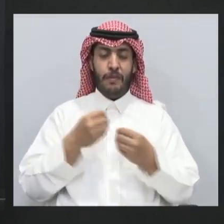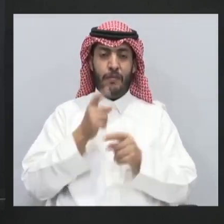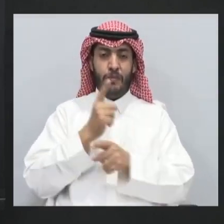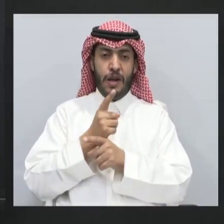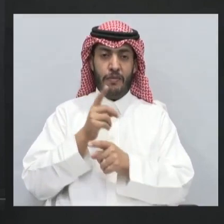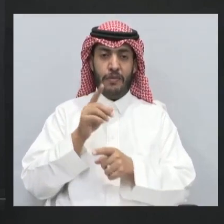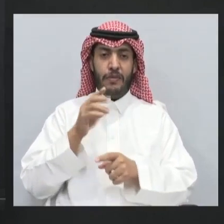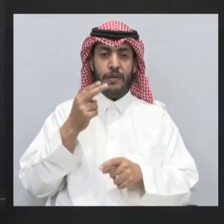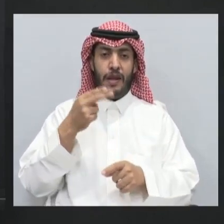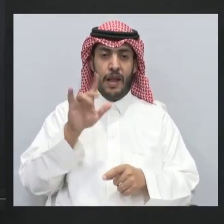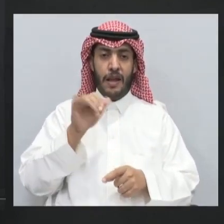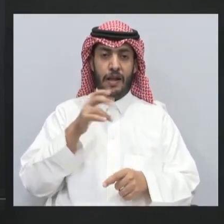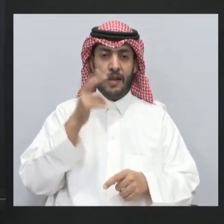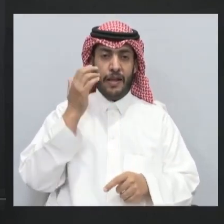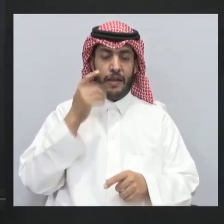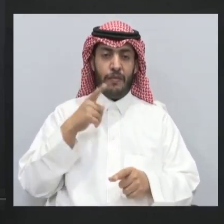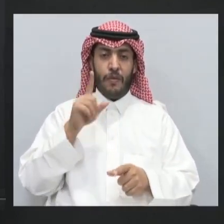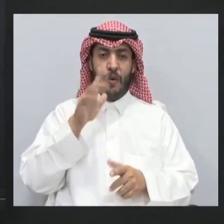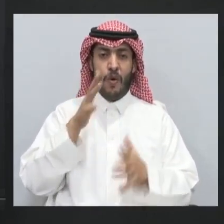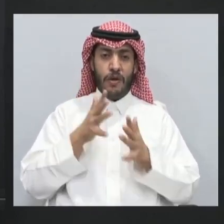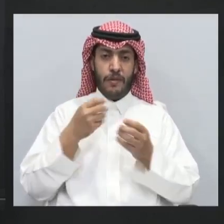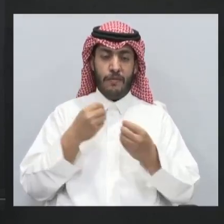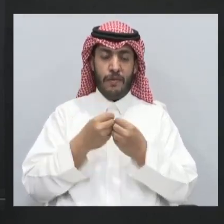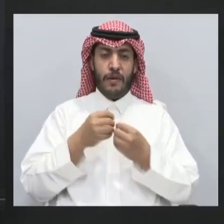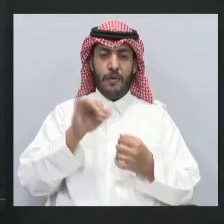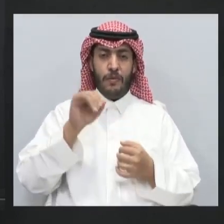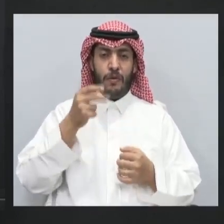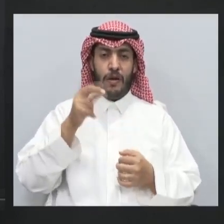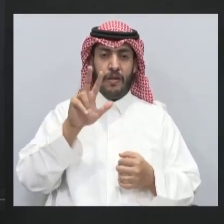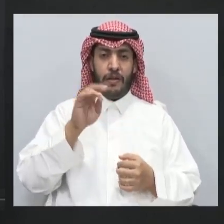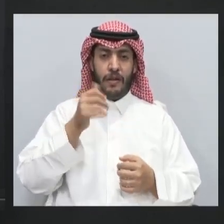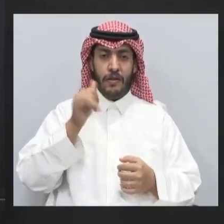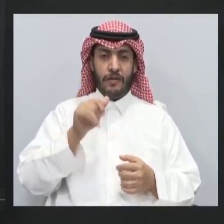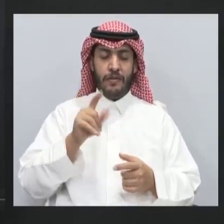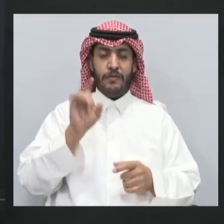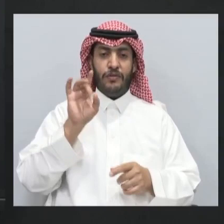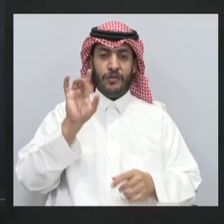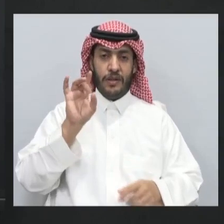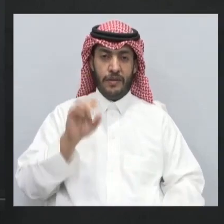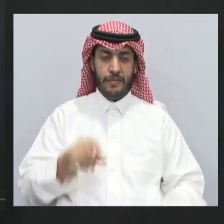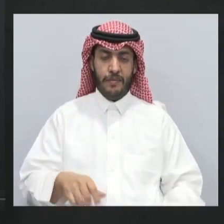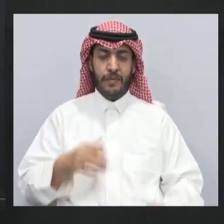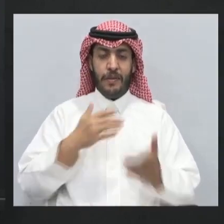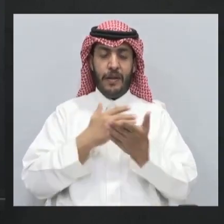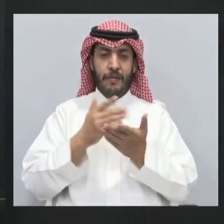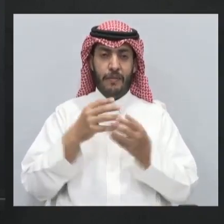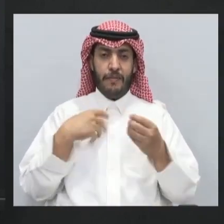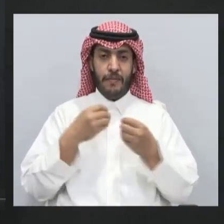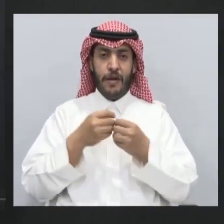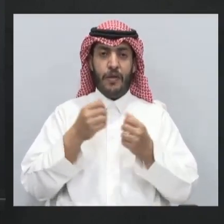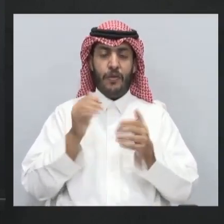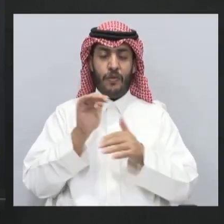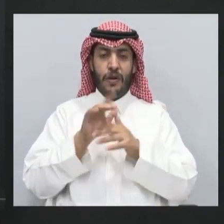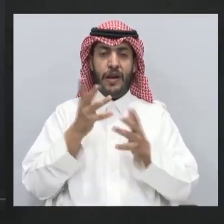واعلمكم الاستاذ علي القحطاني ويرافقني في لغه الاشاره زميلي الاستاذ معاذ القرعاوي بمشيئه الله نستكمل واياكم